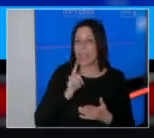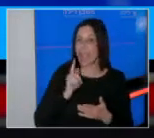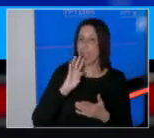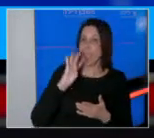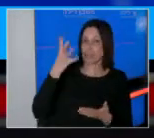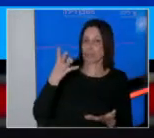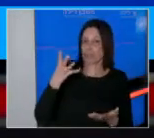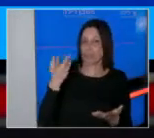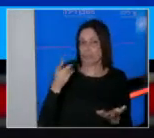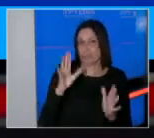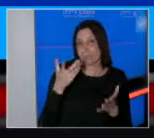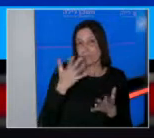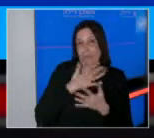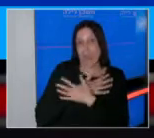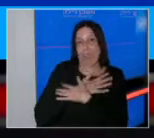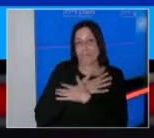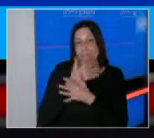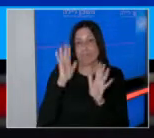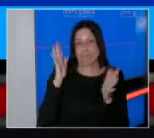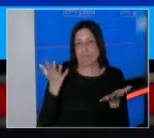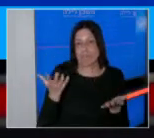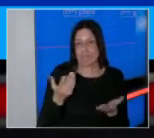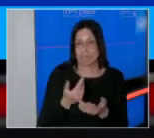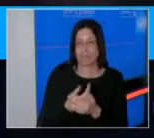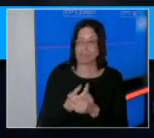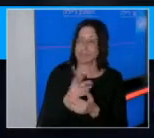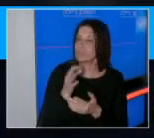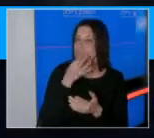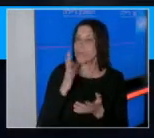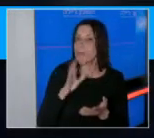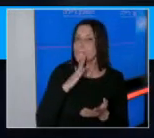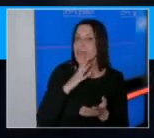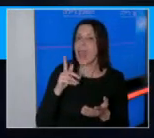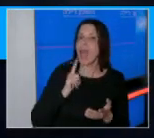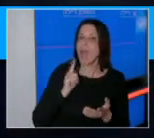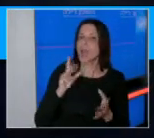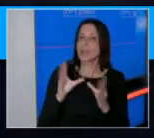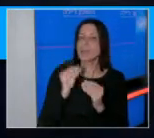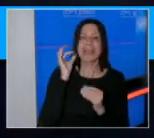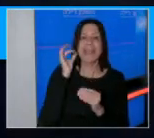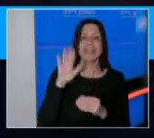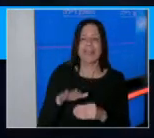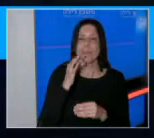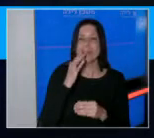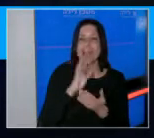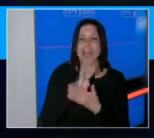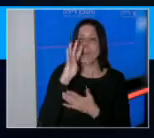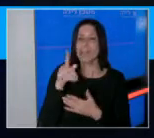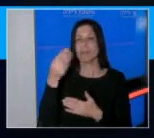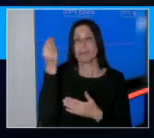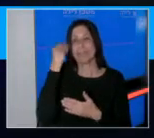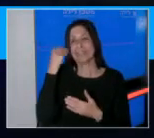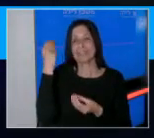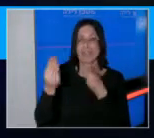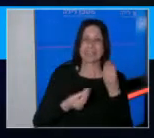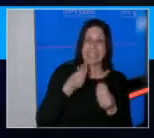כך אוהבים אחד את השני. זהו, מה הבעיה לחכות עם הילדות? כאילו, הם ילדות בת 14, הם עוד בית ספר, הם